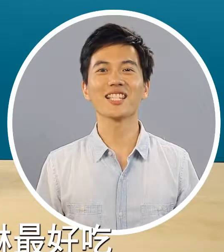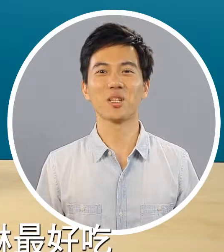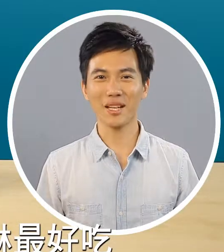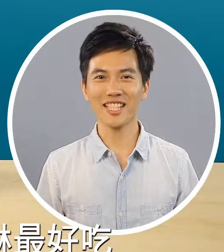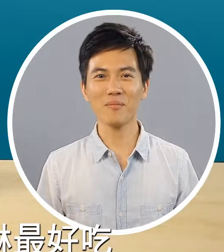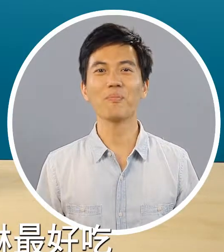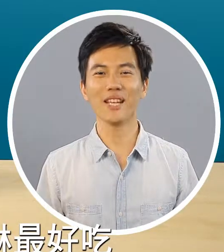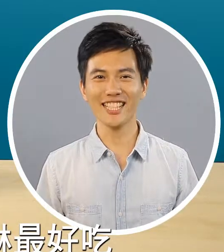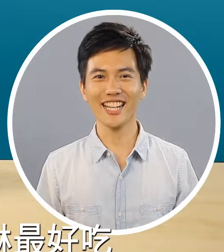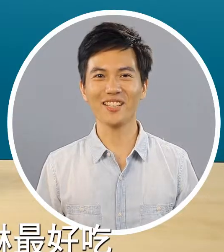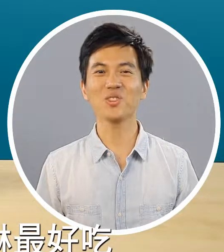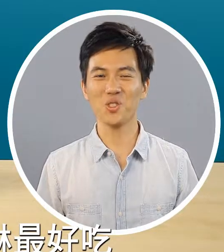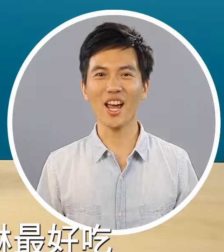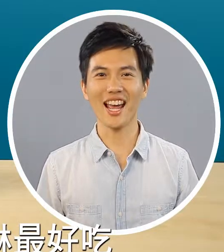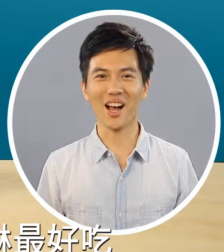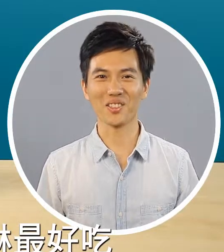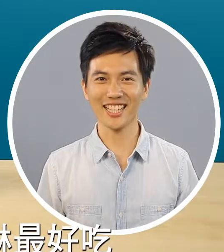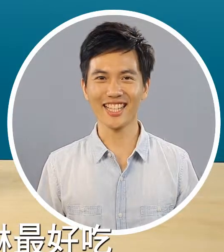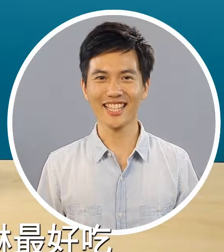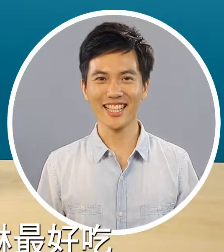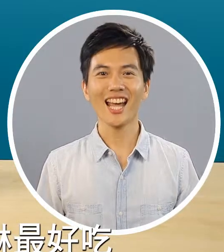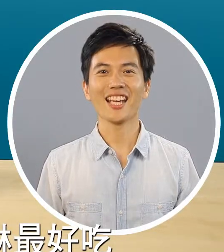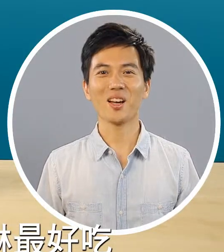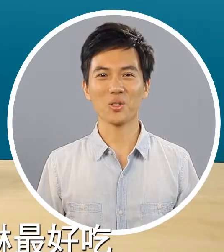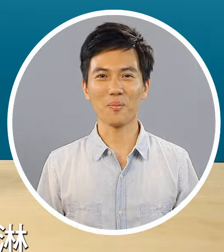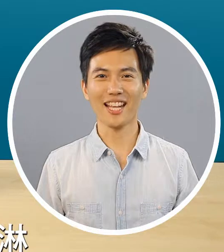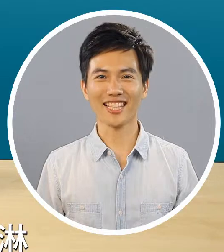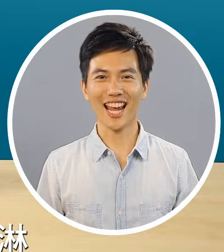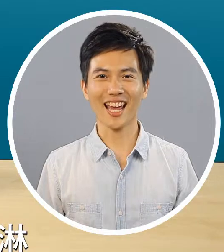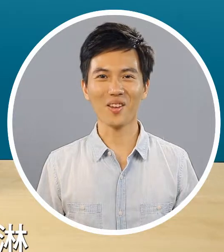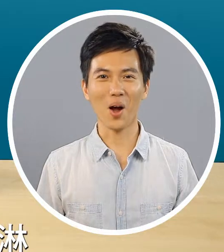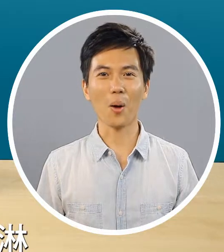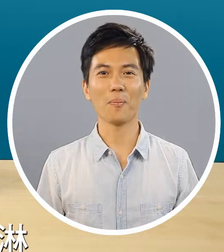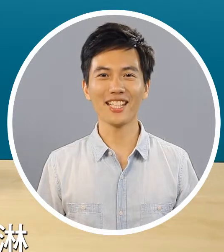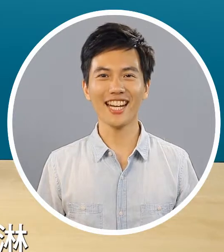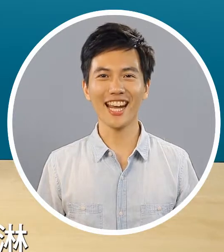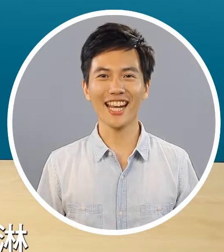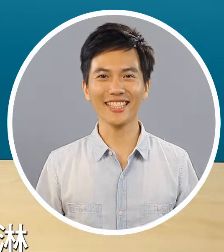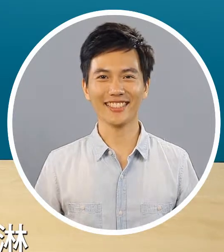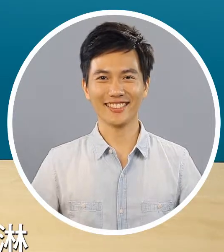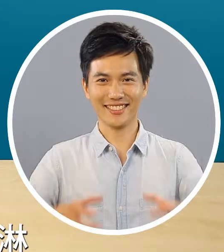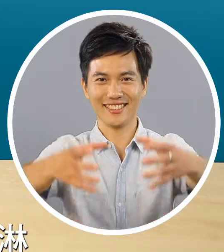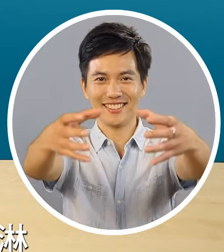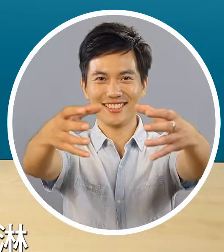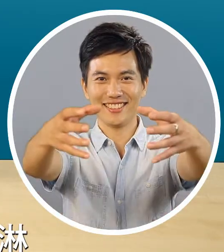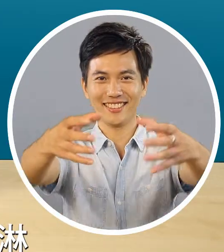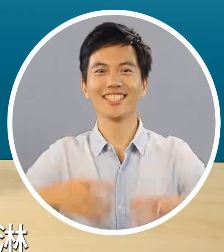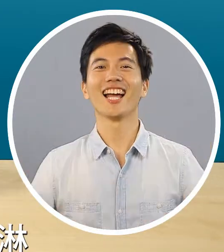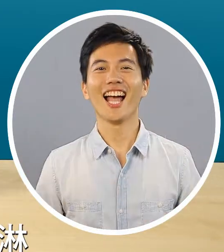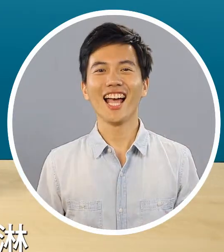今天来教大家怎么吃冰淇淋最好吃。要准备的材料有冰淇淋、